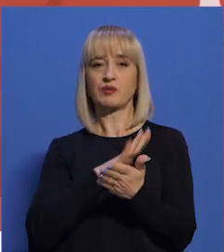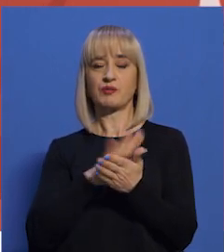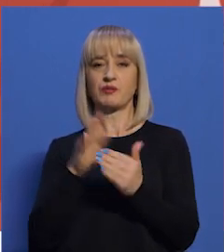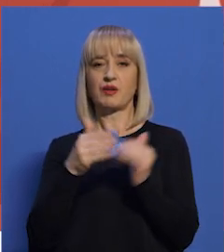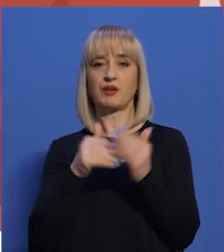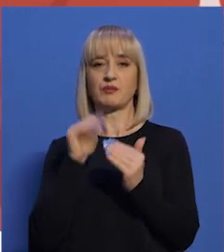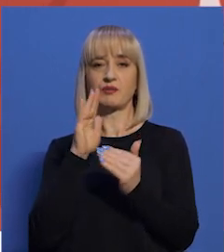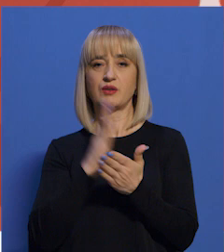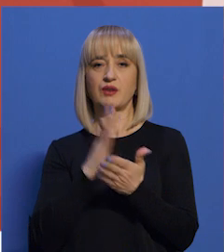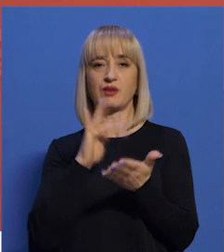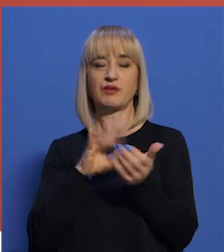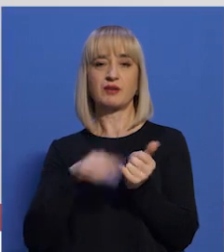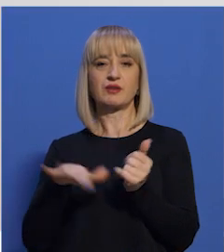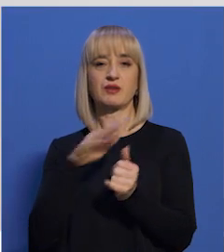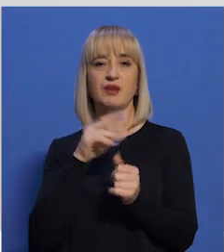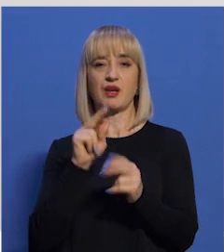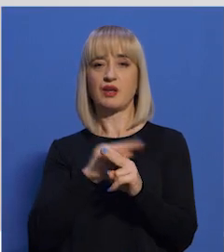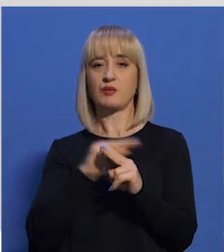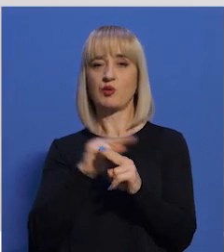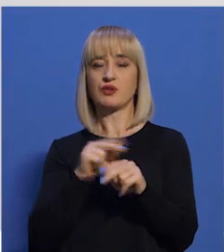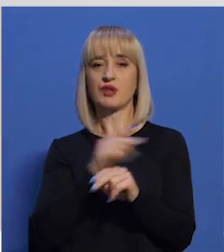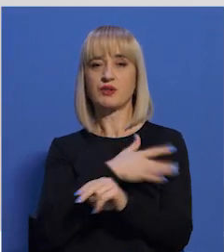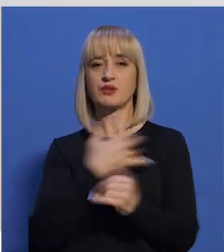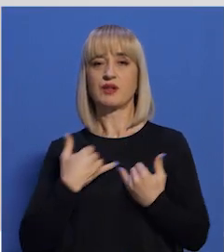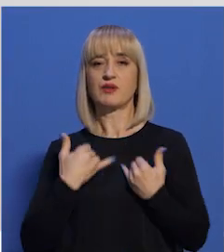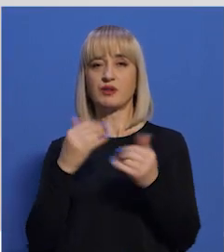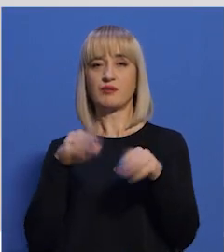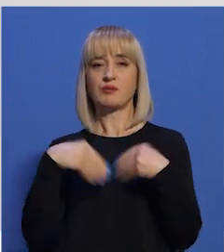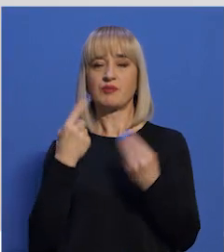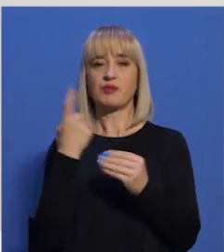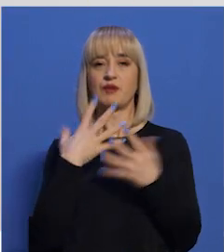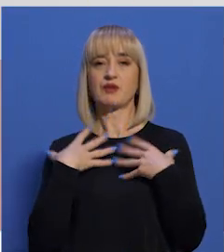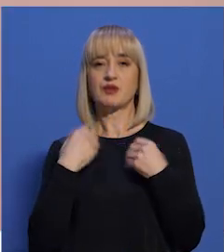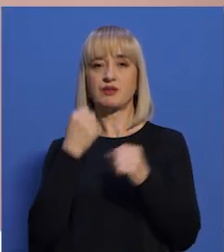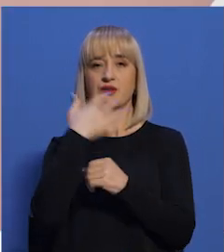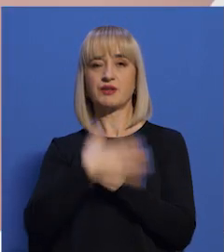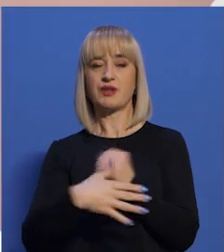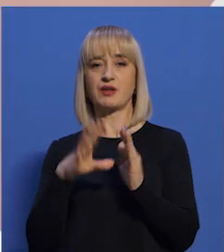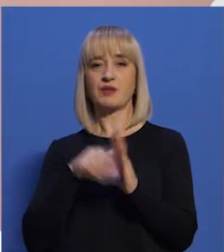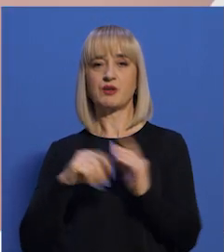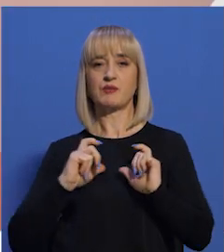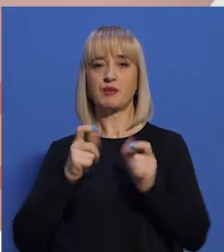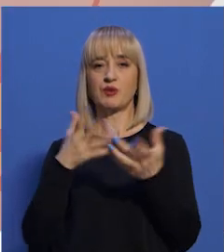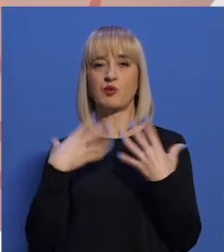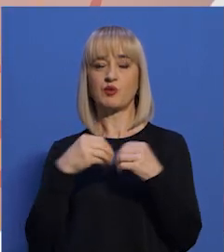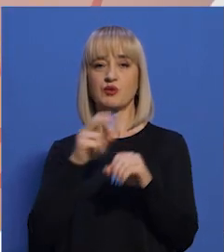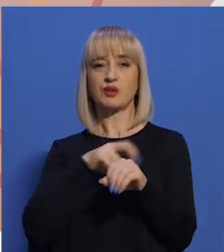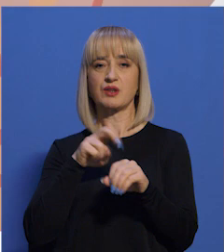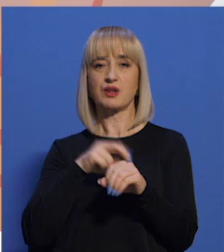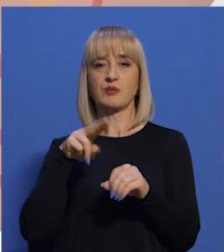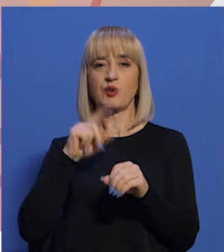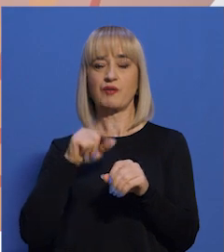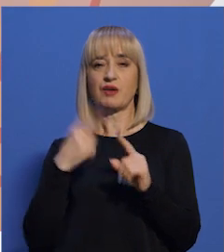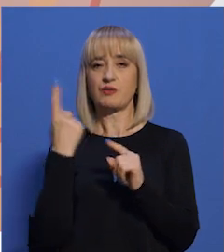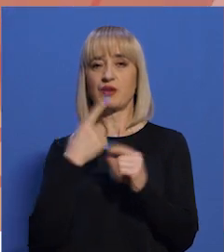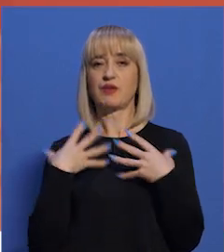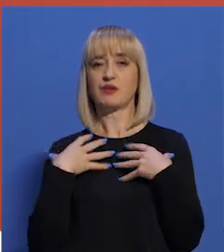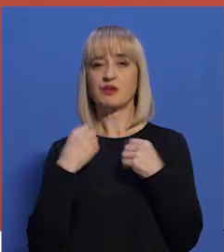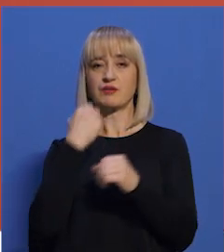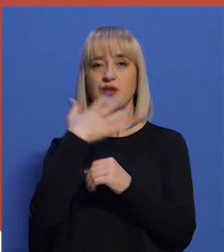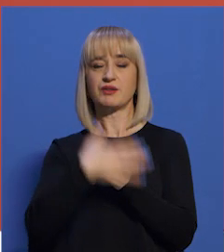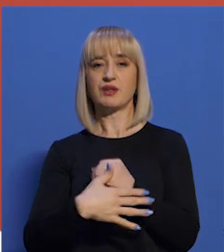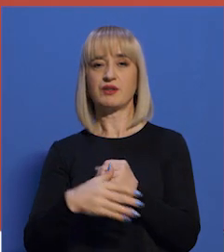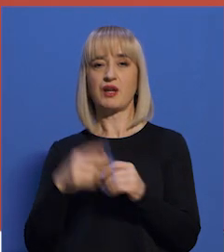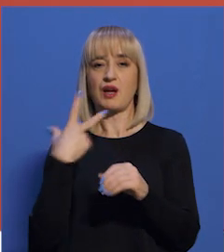გოგონებისთვის 26 წლის ჩათვლით. ვაქცინაცია უფასოა და ხელმისაწვდომია ქვეყნის მასშტაბით იმუნიზაციის სერვისის მიმწოდებელ პირველადი ჯანდაცვის ცენტრებში.